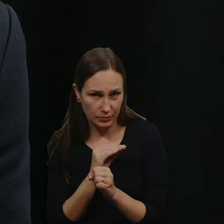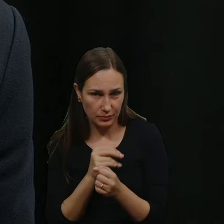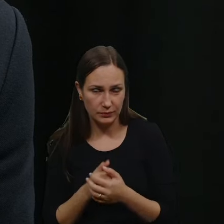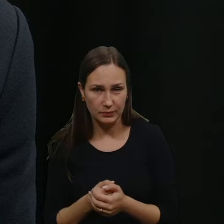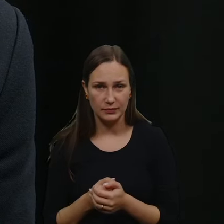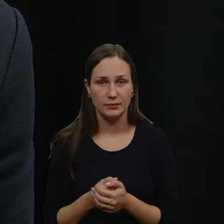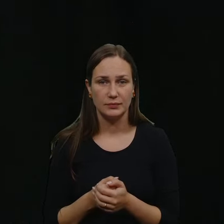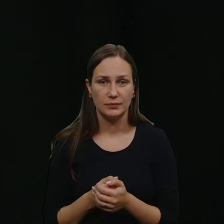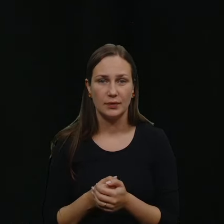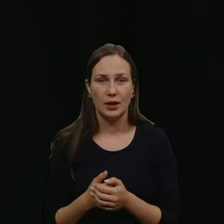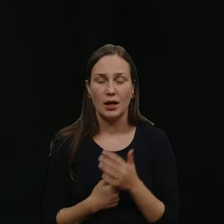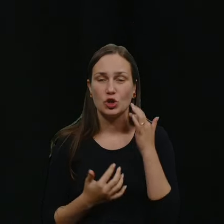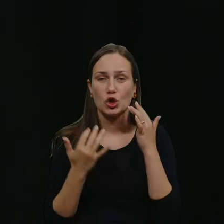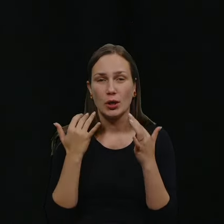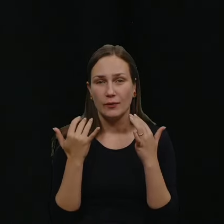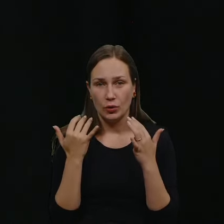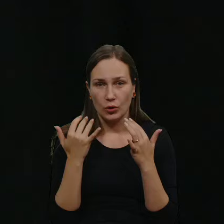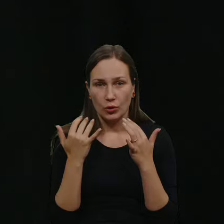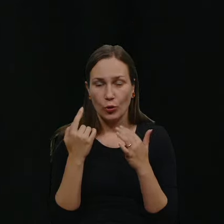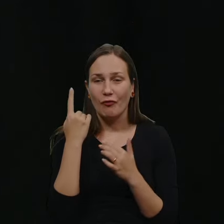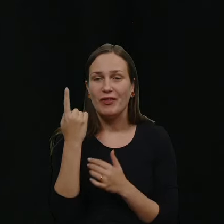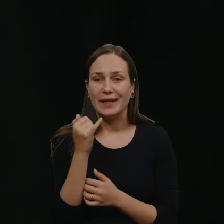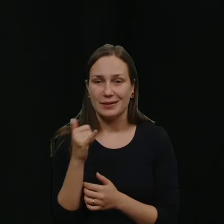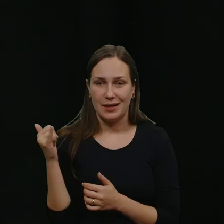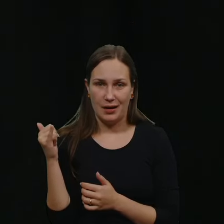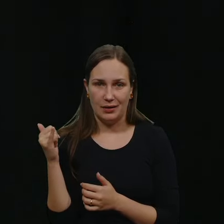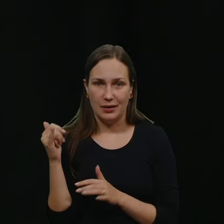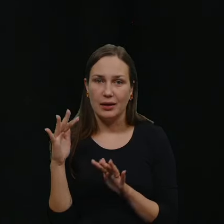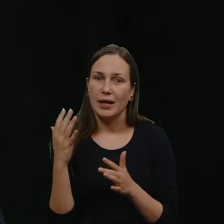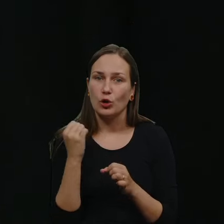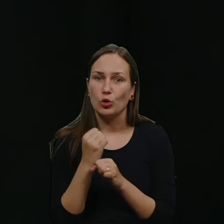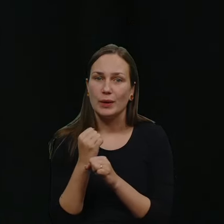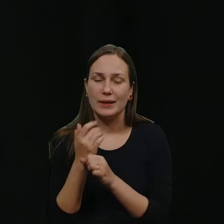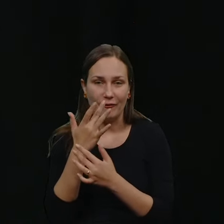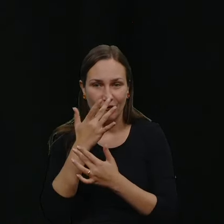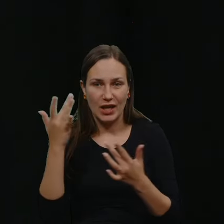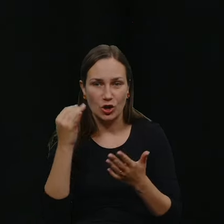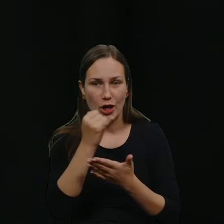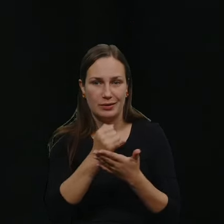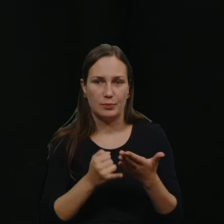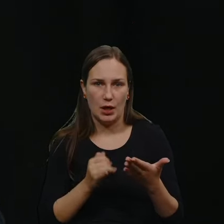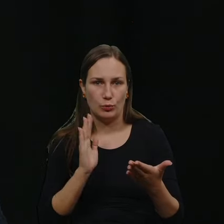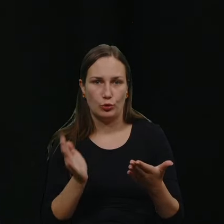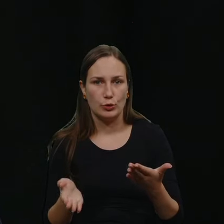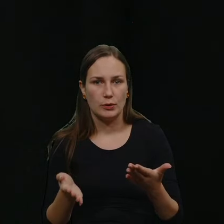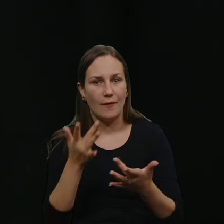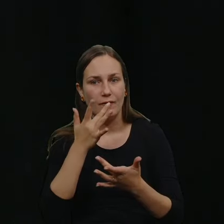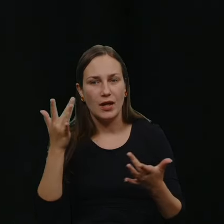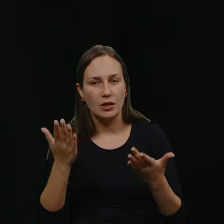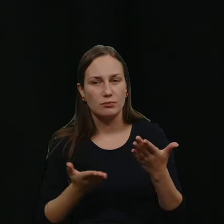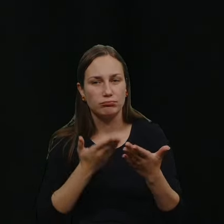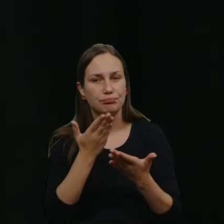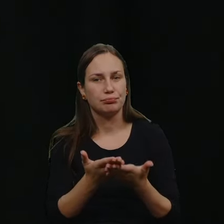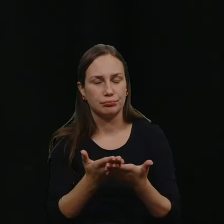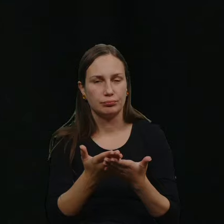lyderiu? Aš manau, tai tik su viena sąlyga, jeigu tai būtų padarytas viešas atsiprašymas, viešas